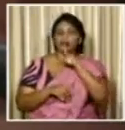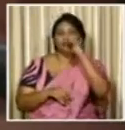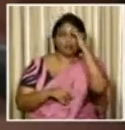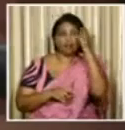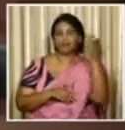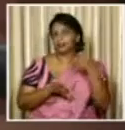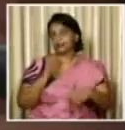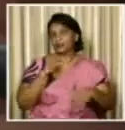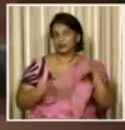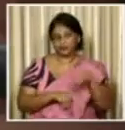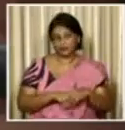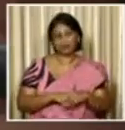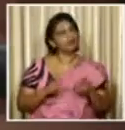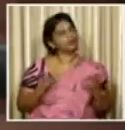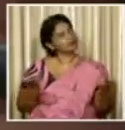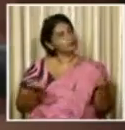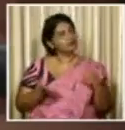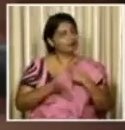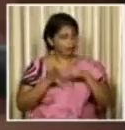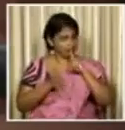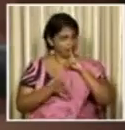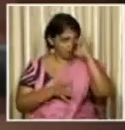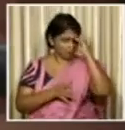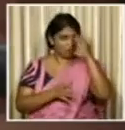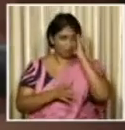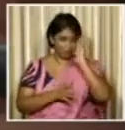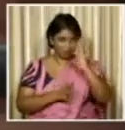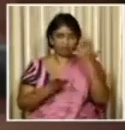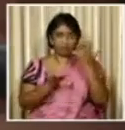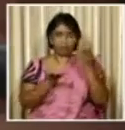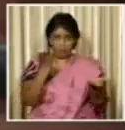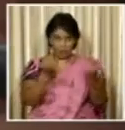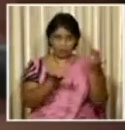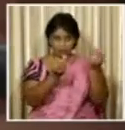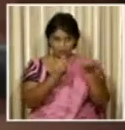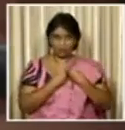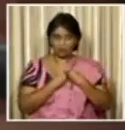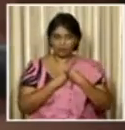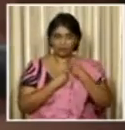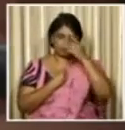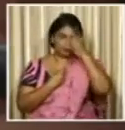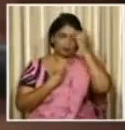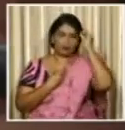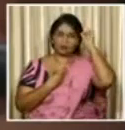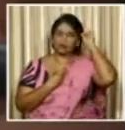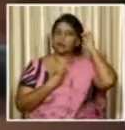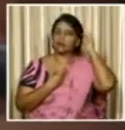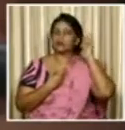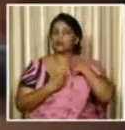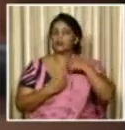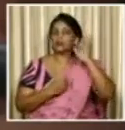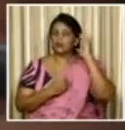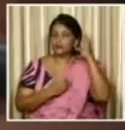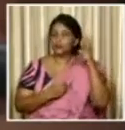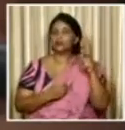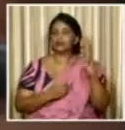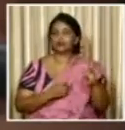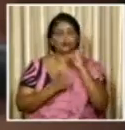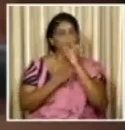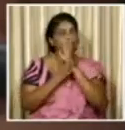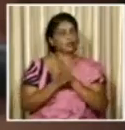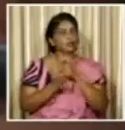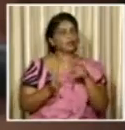ඡන්දි ඉතින් ඒ කතානායකගේද ස්වාධීනත්ව අපේක්ෂා කරන්න කියලා කියන අපිට එනිසා විශේෂයෙන්ම මේ